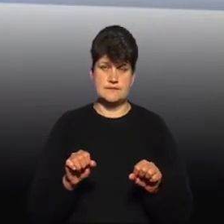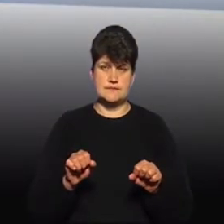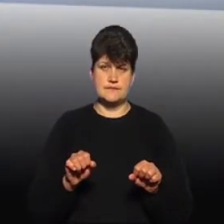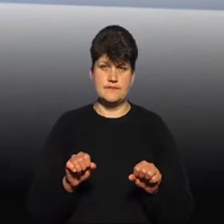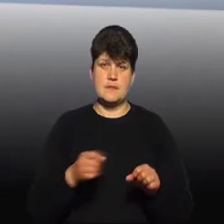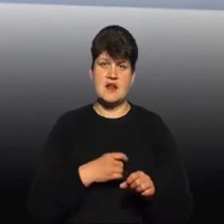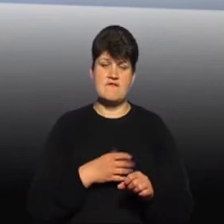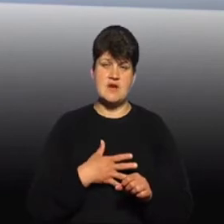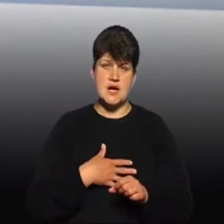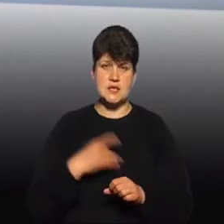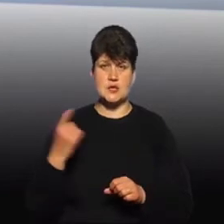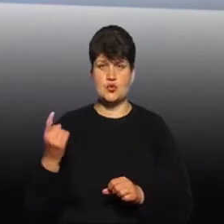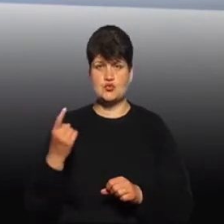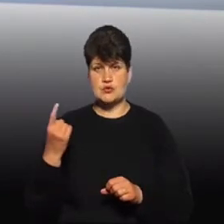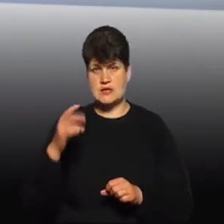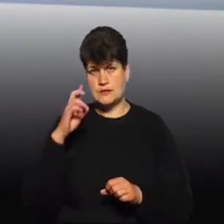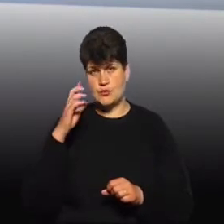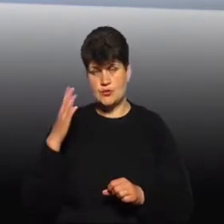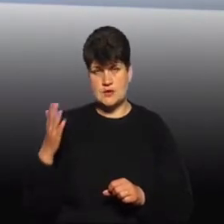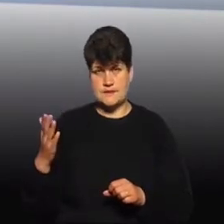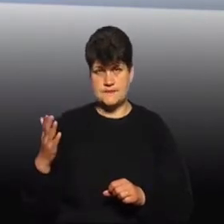даному випадку, чи комунальне сміттєзвалище? Угу. Так.